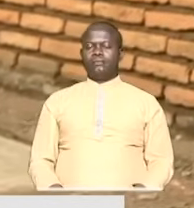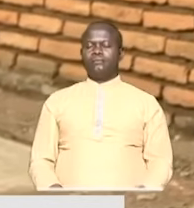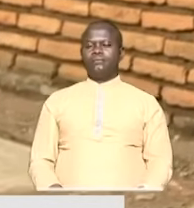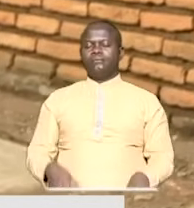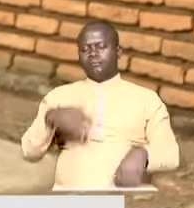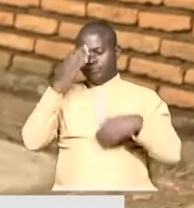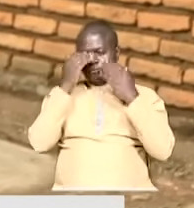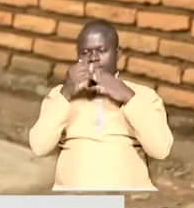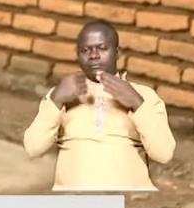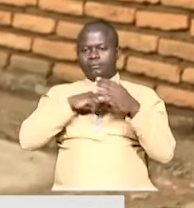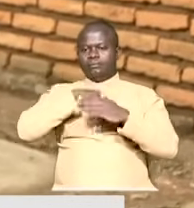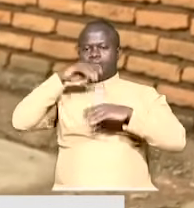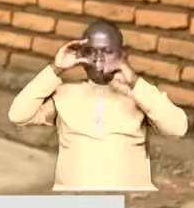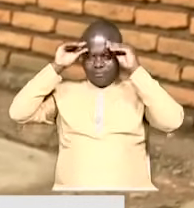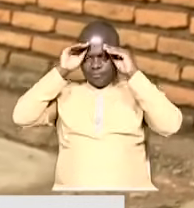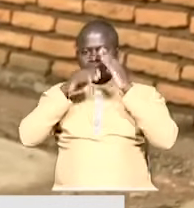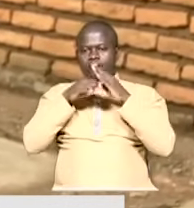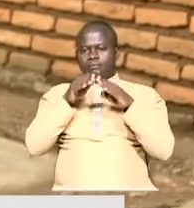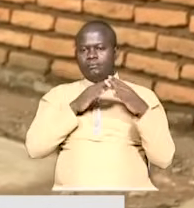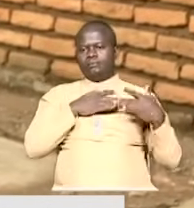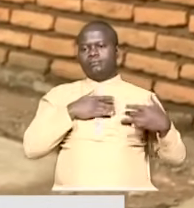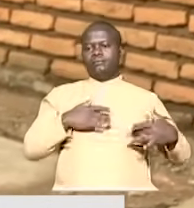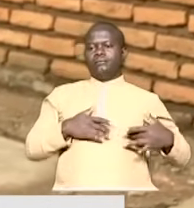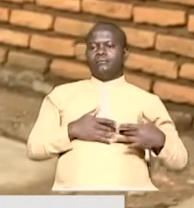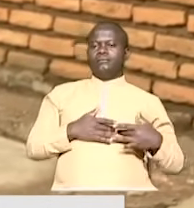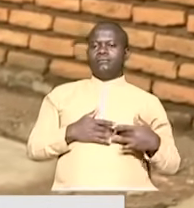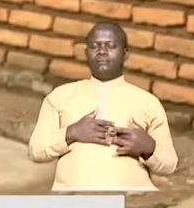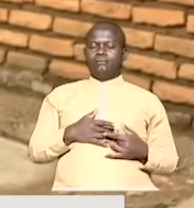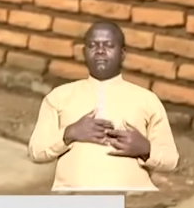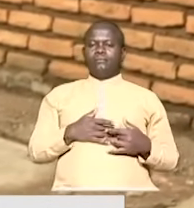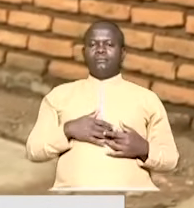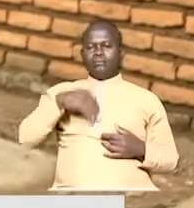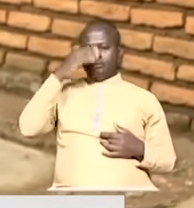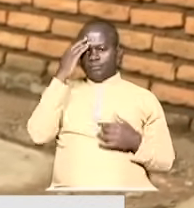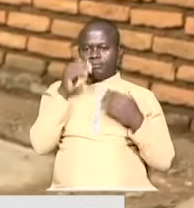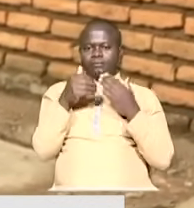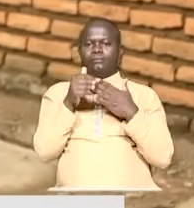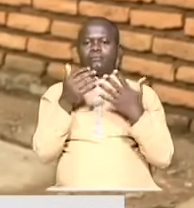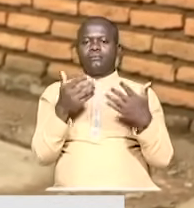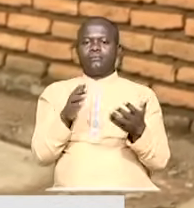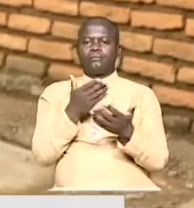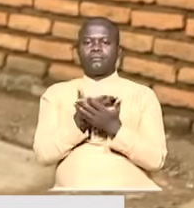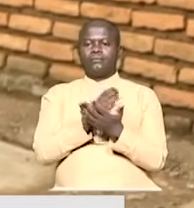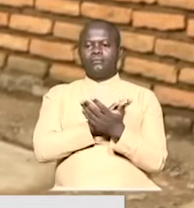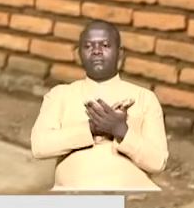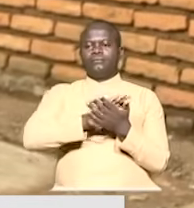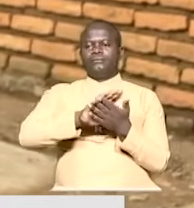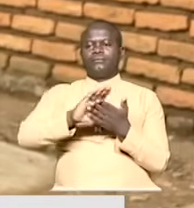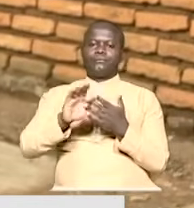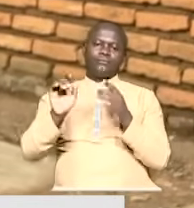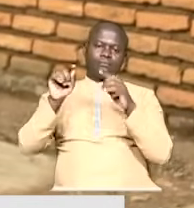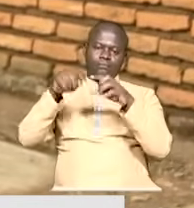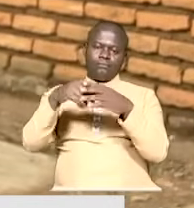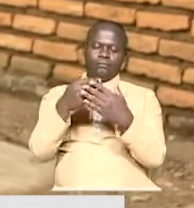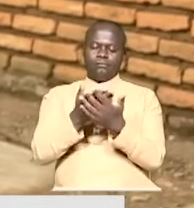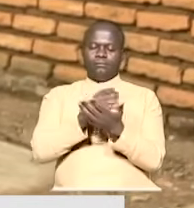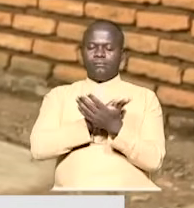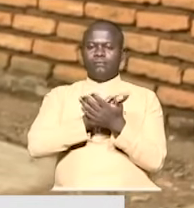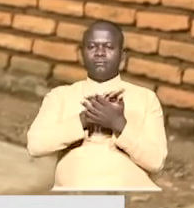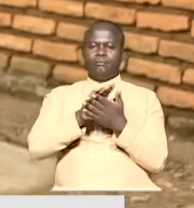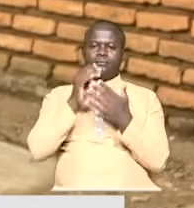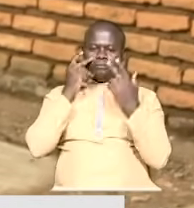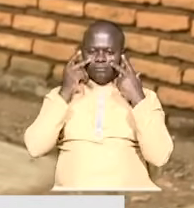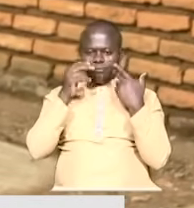nari narize mu isana mitima kuko yaramaze kunsaba imbabazi yaje kunsaba nkabona